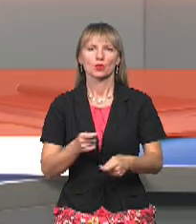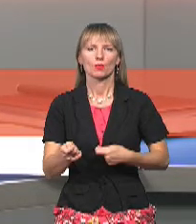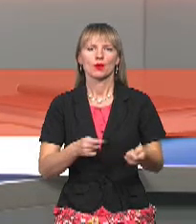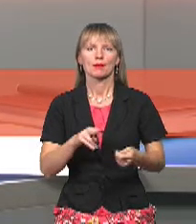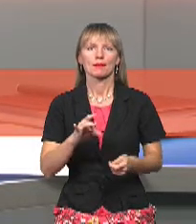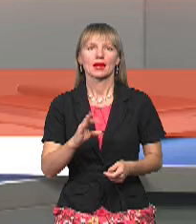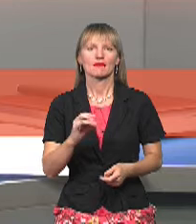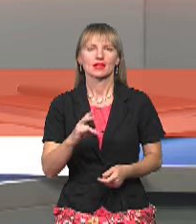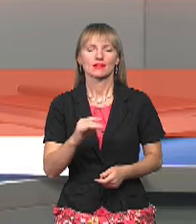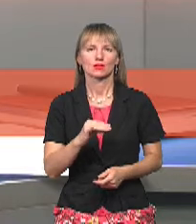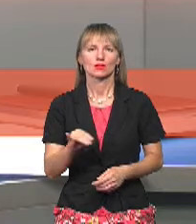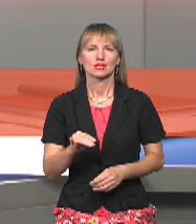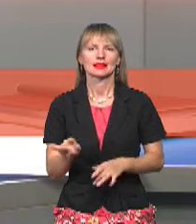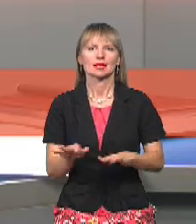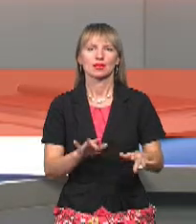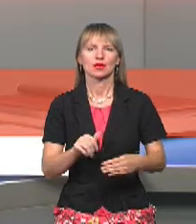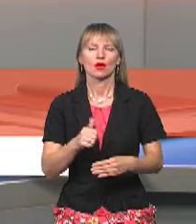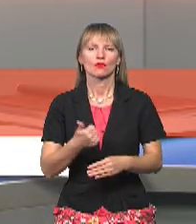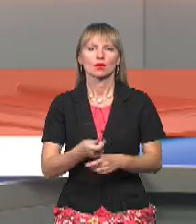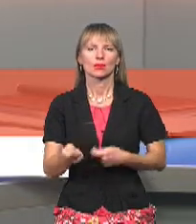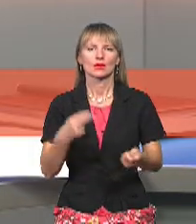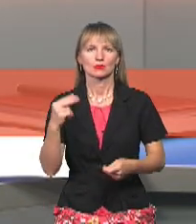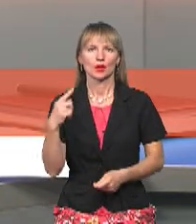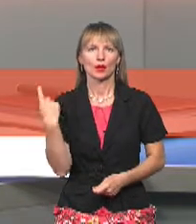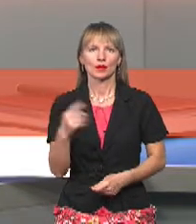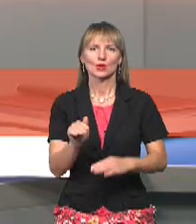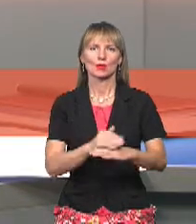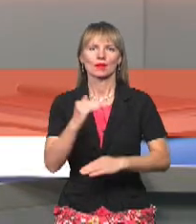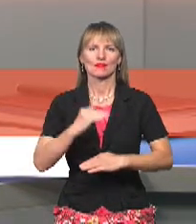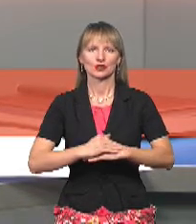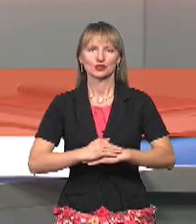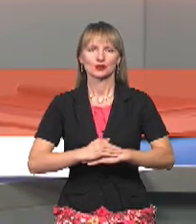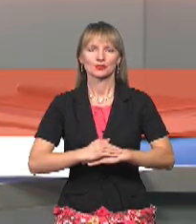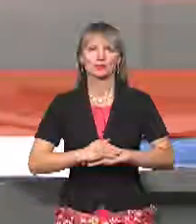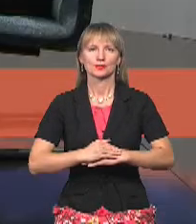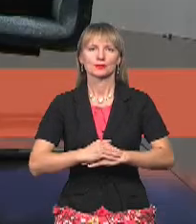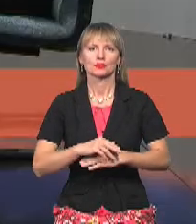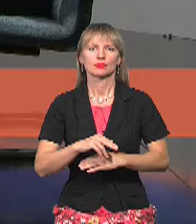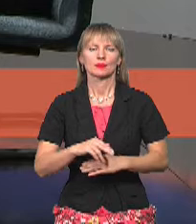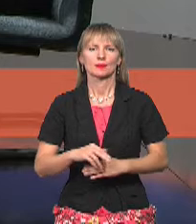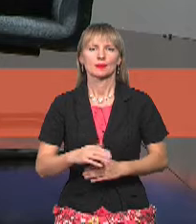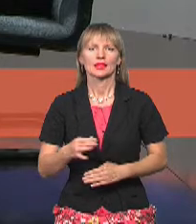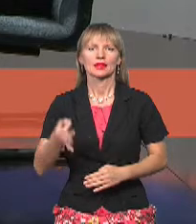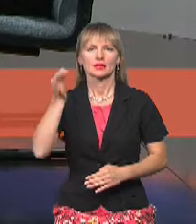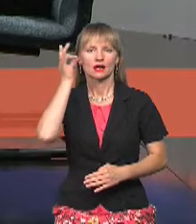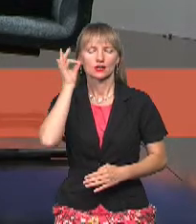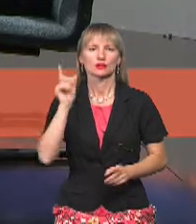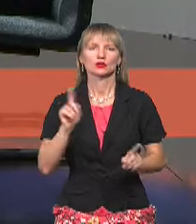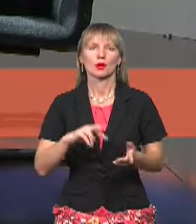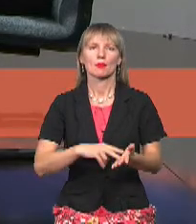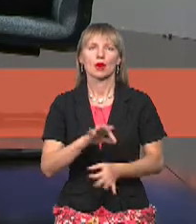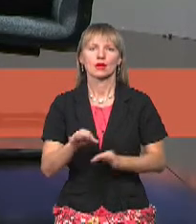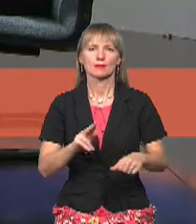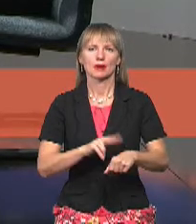діяльності, головного управління Нацполіції в Запорізькій області. Добрий вечір. Добрий вечір. Нагадуємо, що